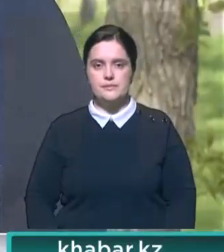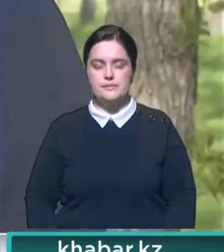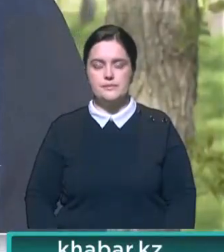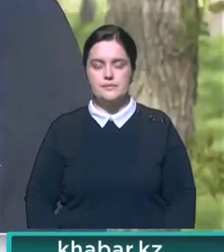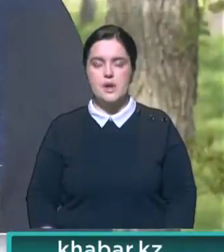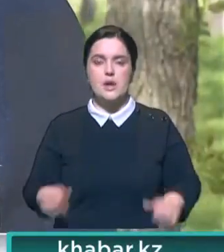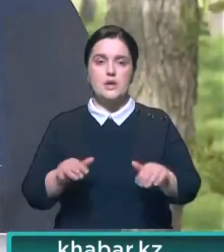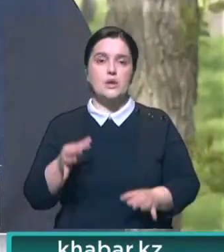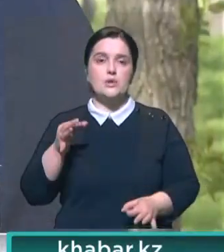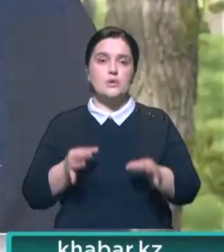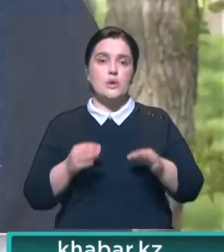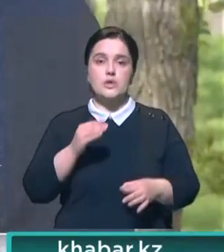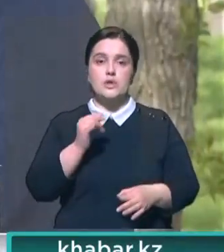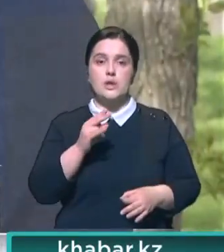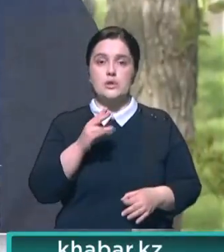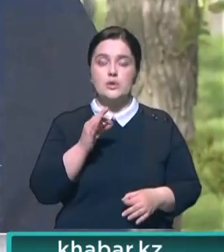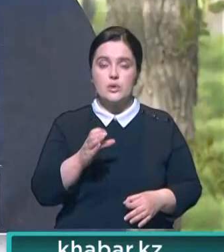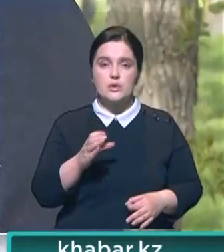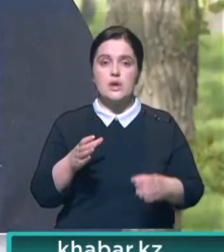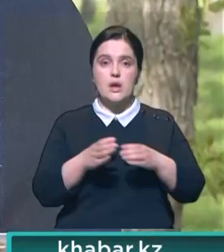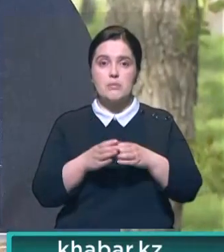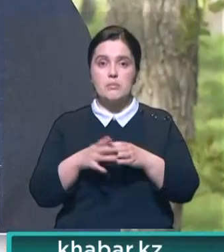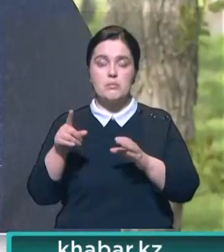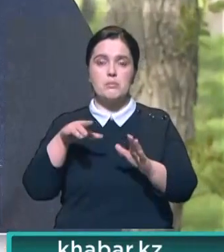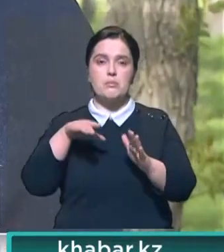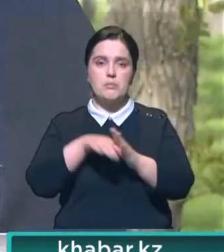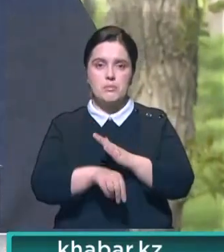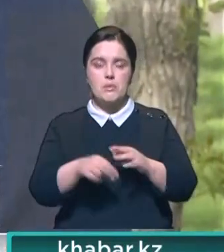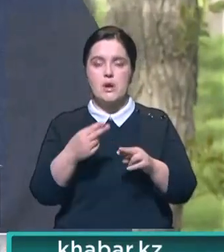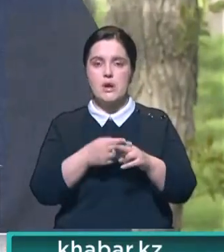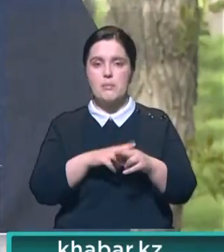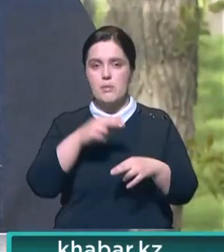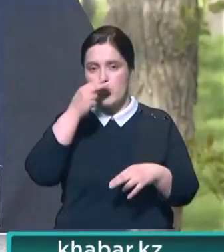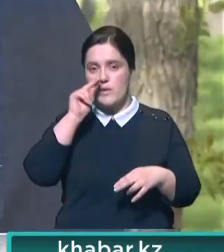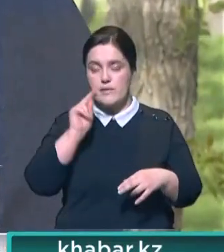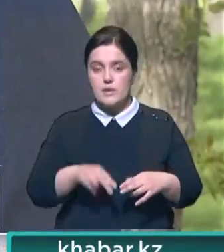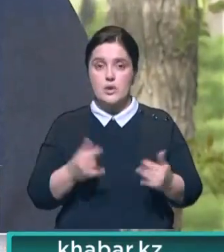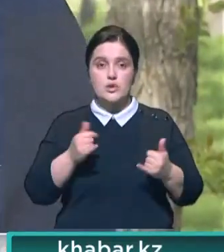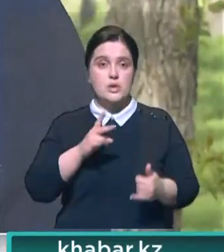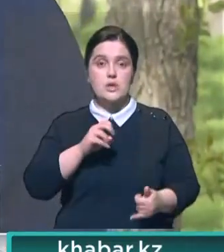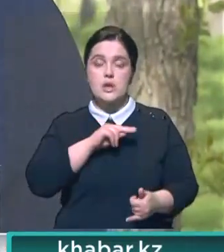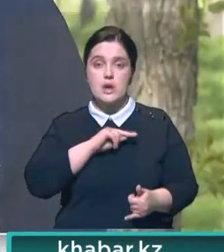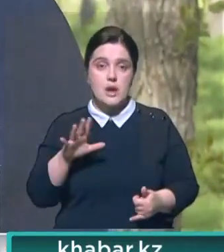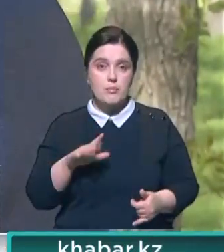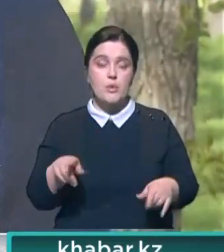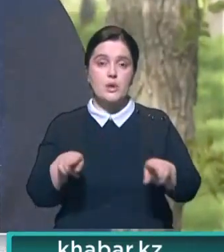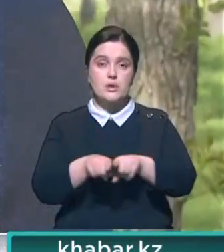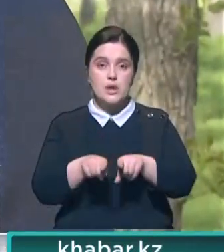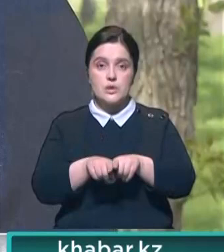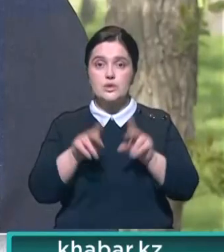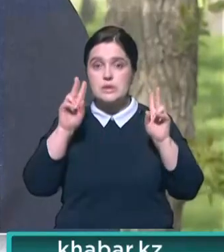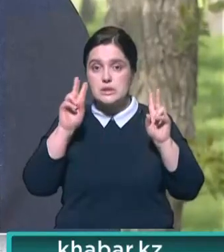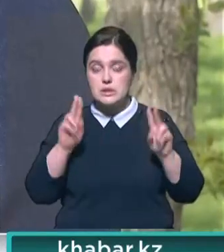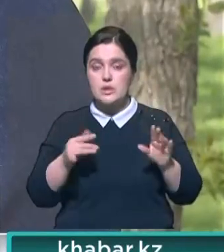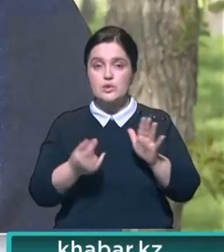решению суда ТО «Жандос» и компания признали недобросовестным подрядчиком, и поэтому эта организация в настоящее время не работает. Также, как неизвестно,